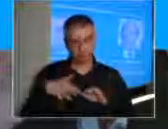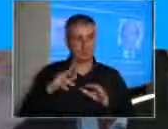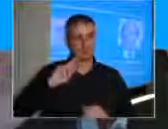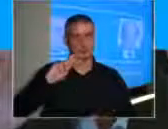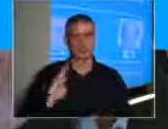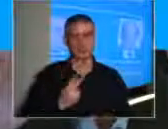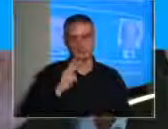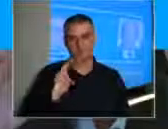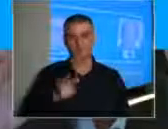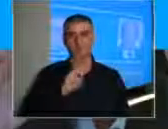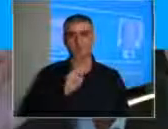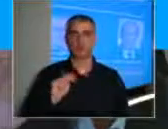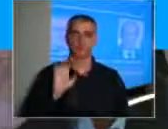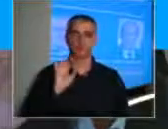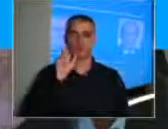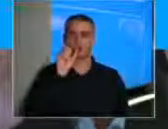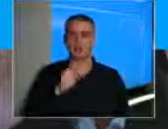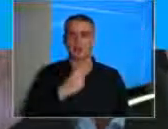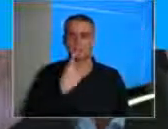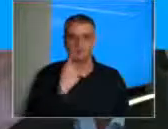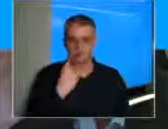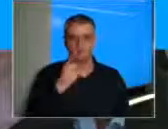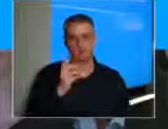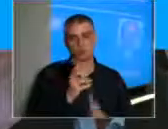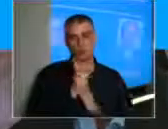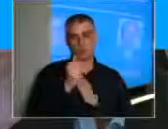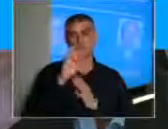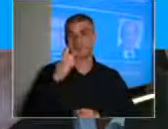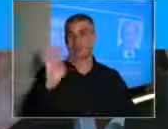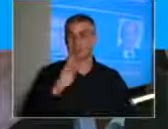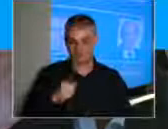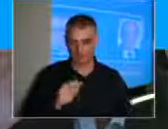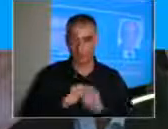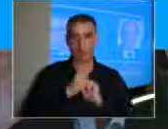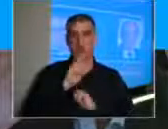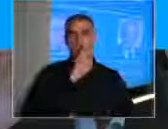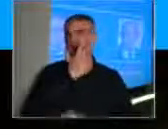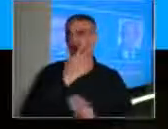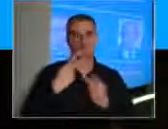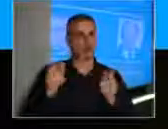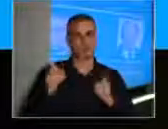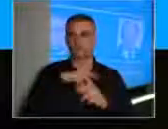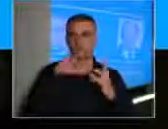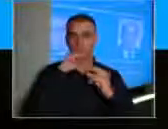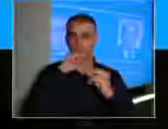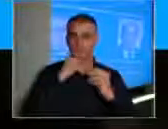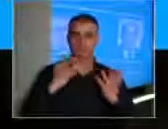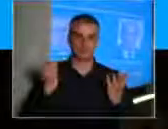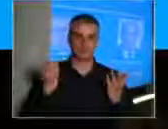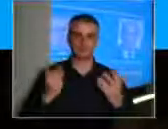אחר פעם לעניינים של אדם אחד, והוא מוביל, ואם זה נתניהו או שזה גנץ, ולא משנה מה כולם מדברים. אוקיי, אז